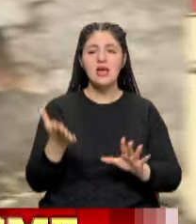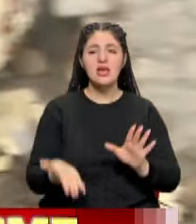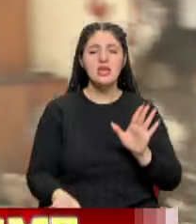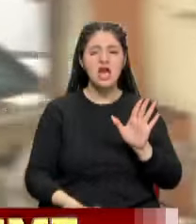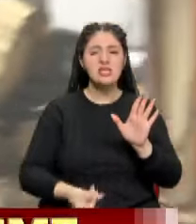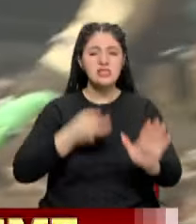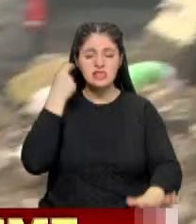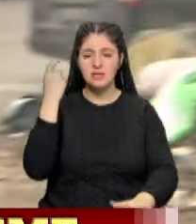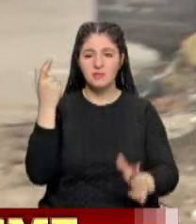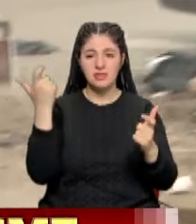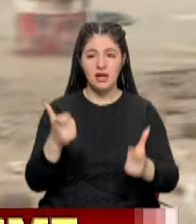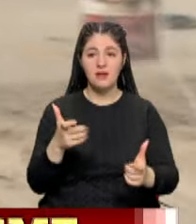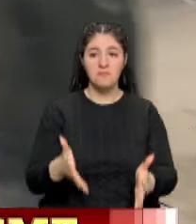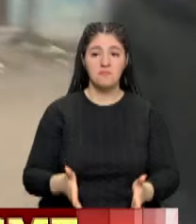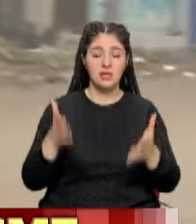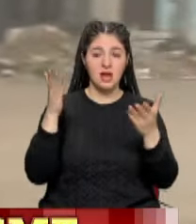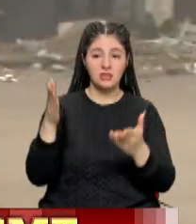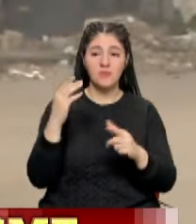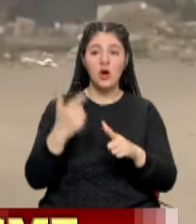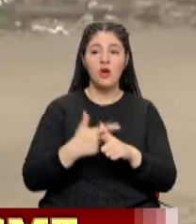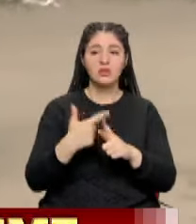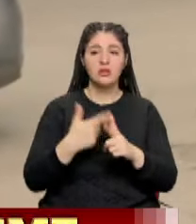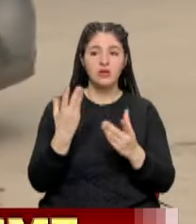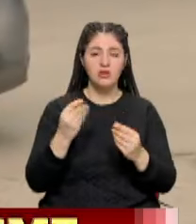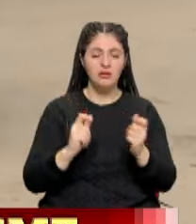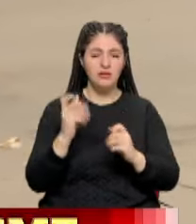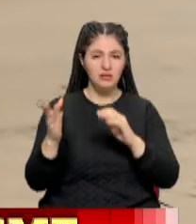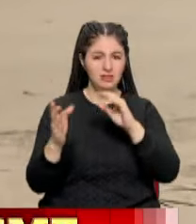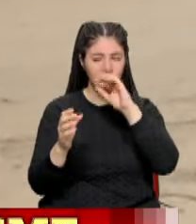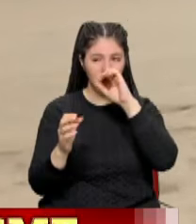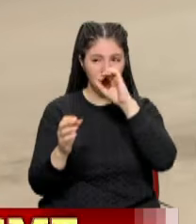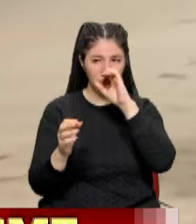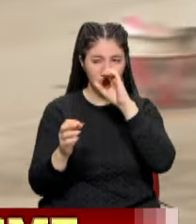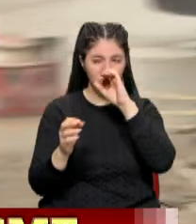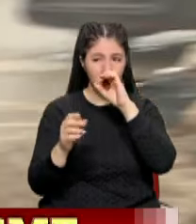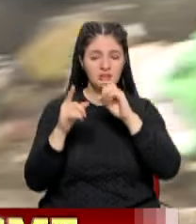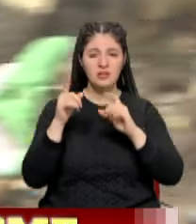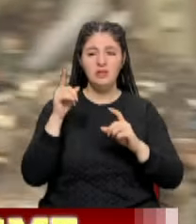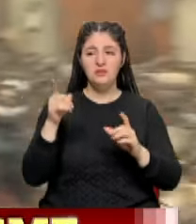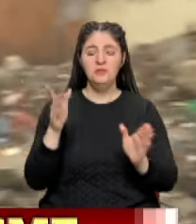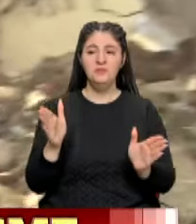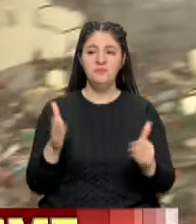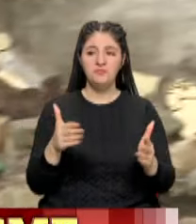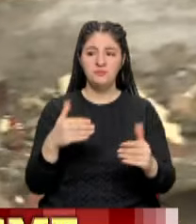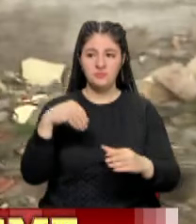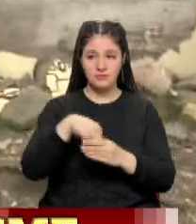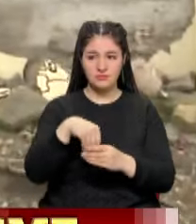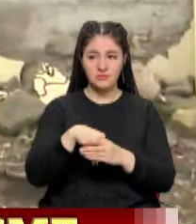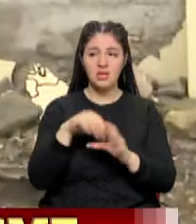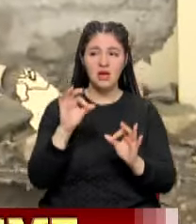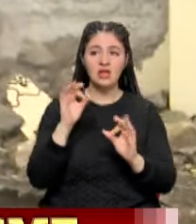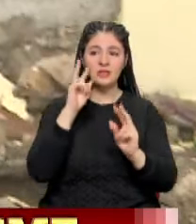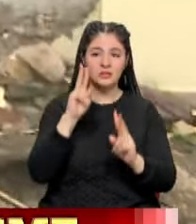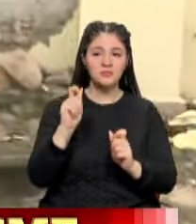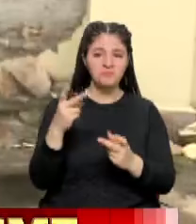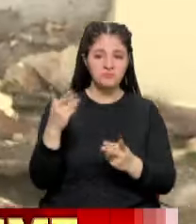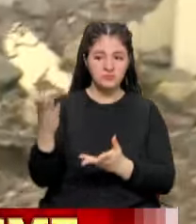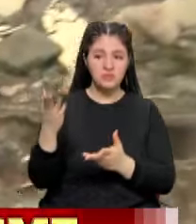bir yer, bir binaydı. Bir otel olarak kullanılıyordu. Sizler de görüyorsunuz odaların içleri hala